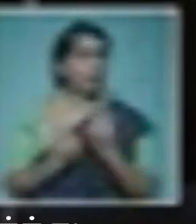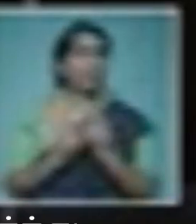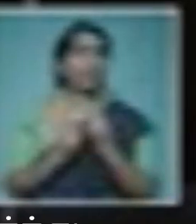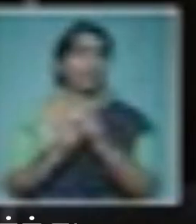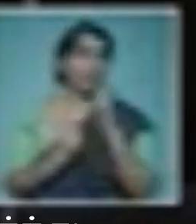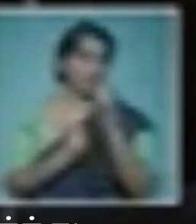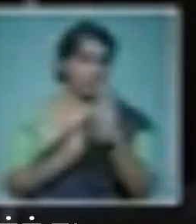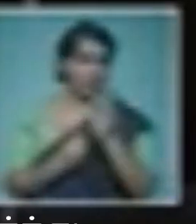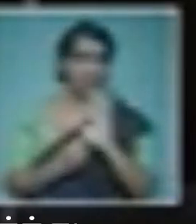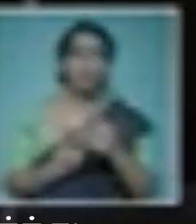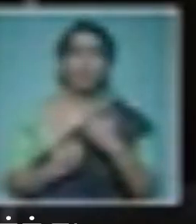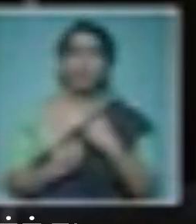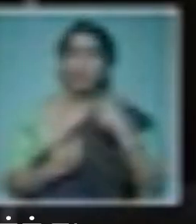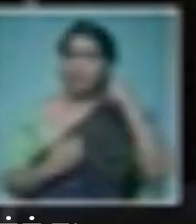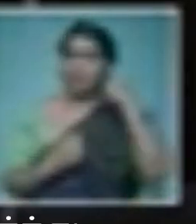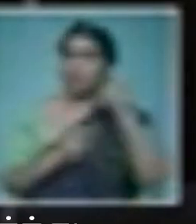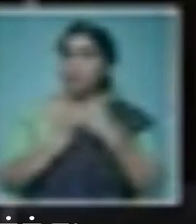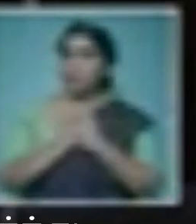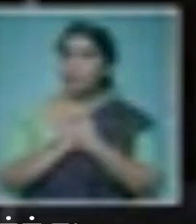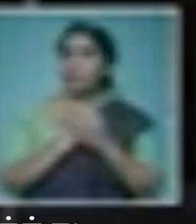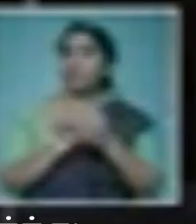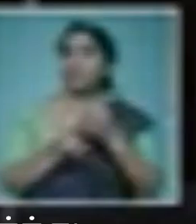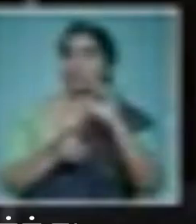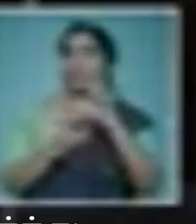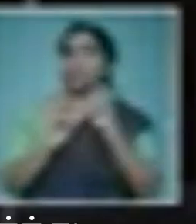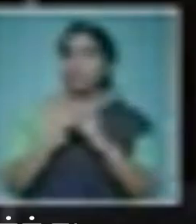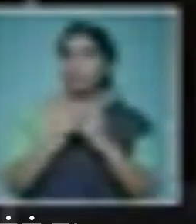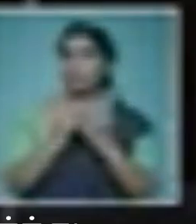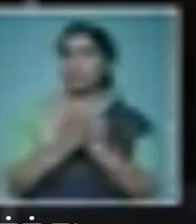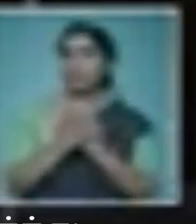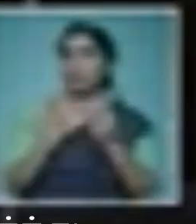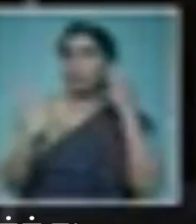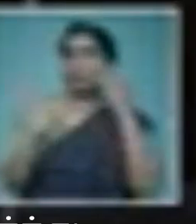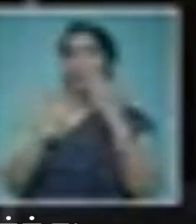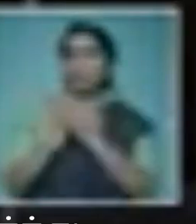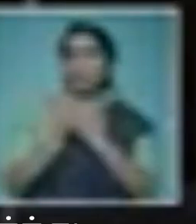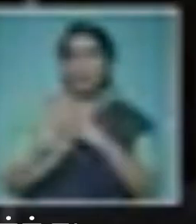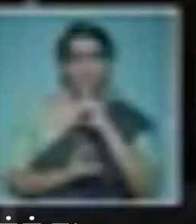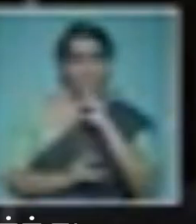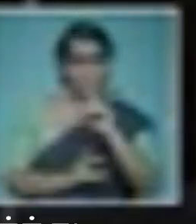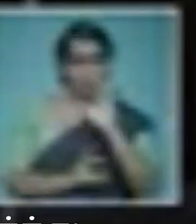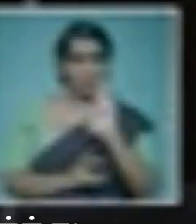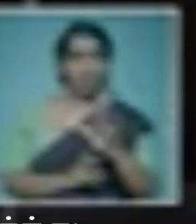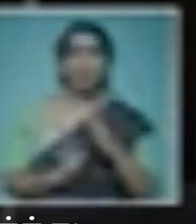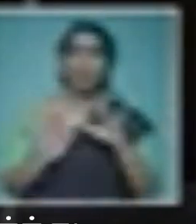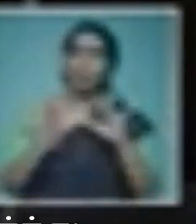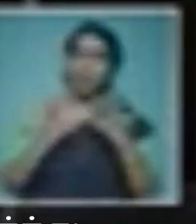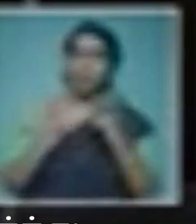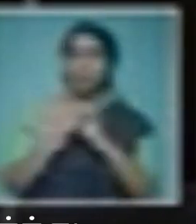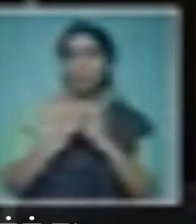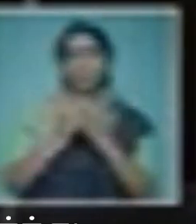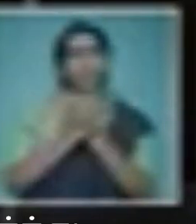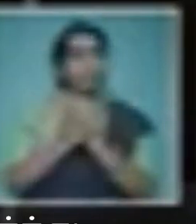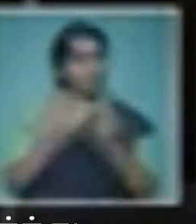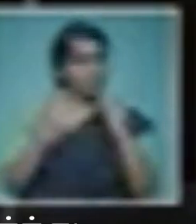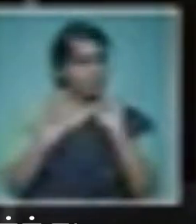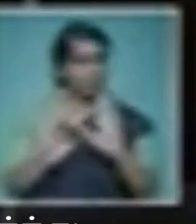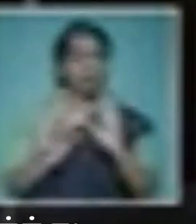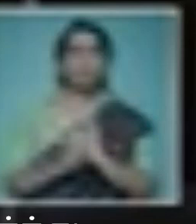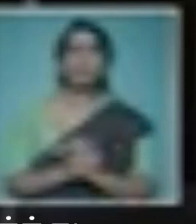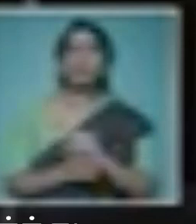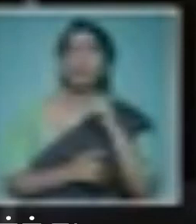முக்கியமான விடயத்தை இவ்விடத்தில் சொல்லியாக வேண்டும் எந்த தீர்வு வருவதாக இருந்தாலும் அது முஸ்லிம்களுடைய பிரச்சனைகளையும் உள்வாங்கிய தீர்வாக வருகின்ற